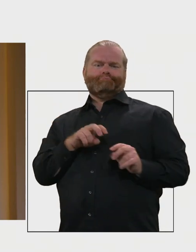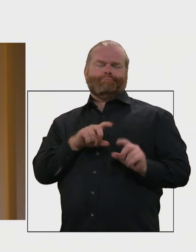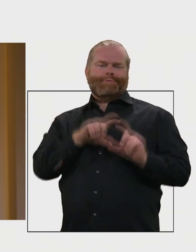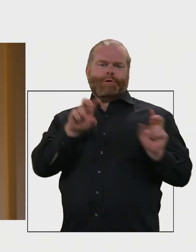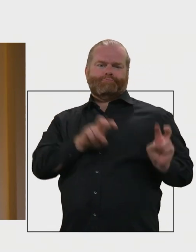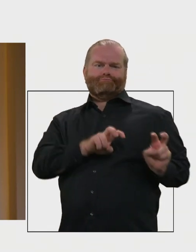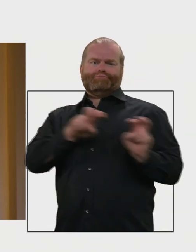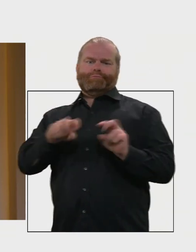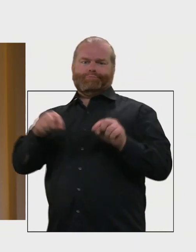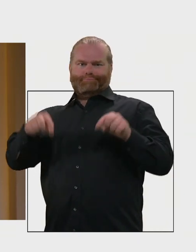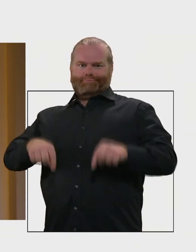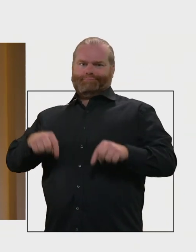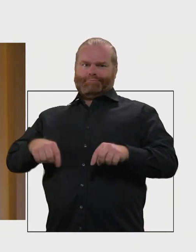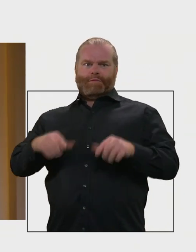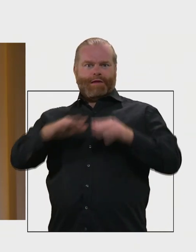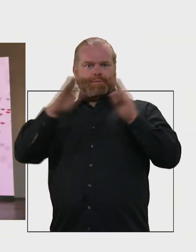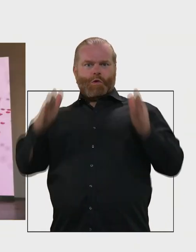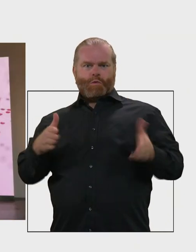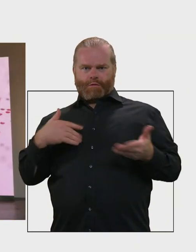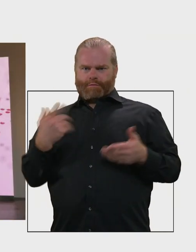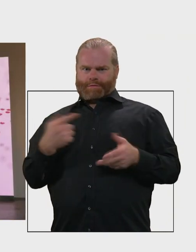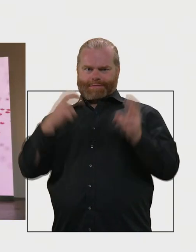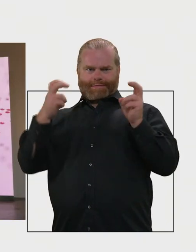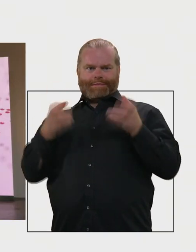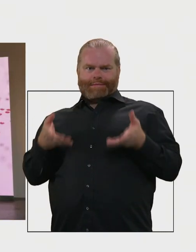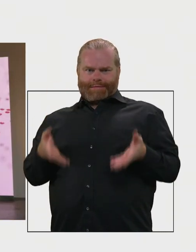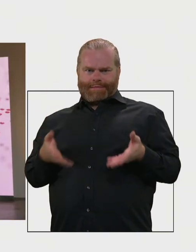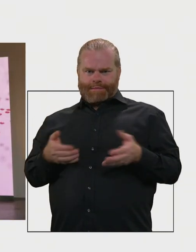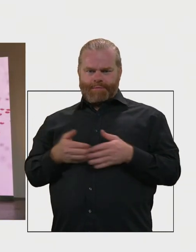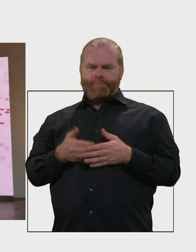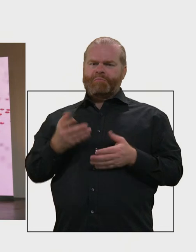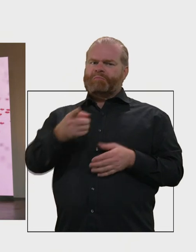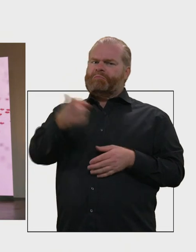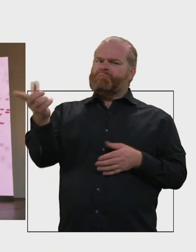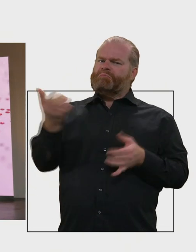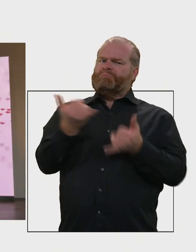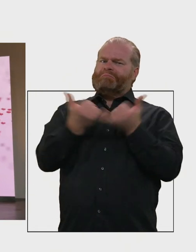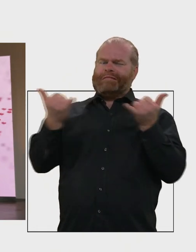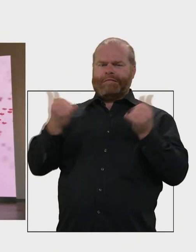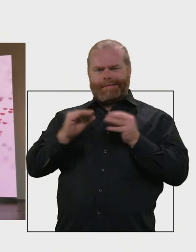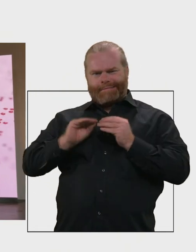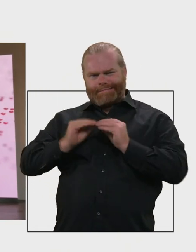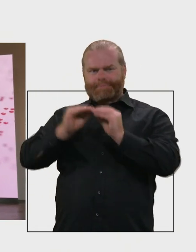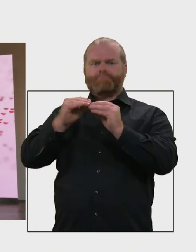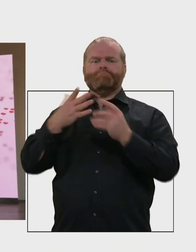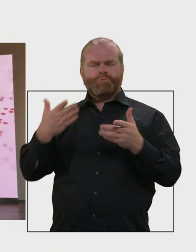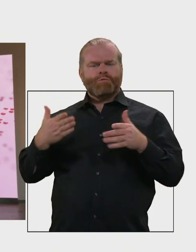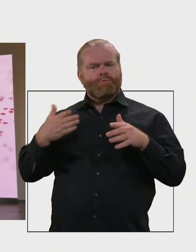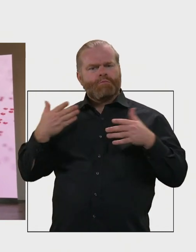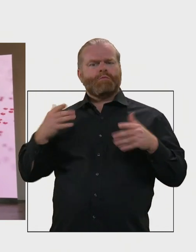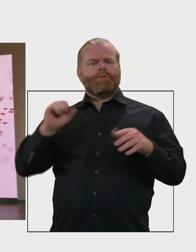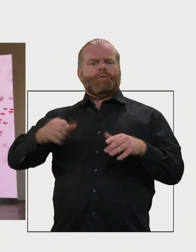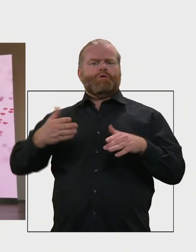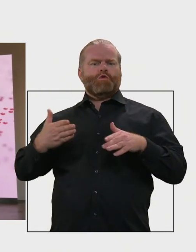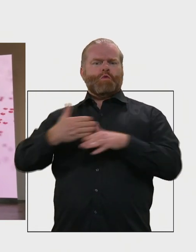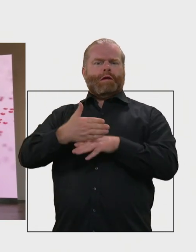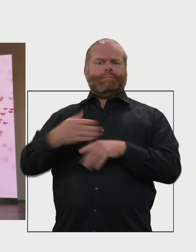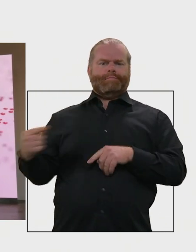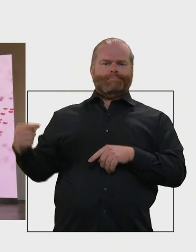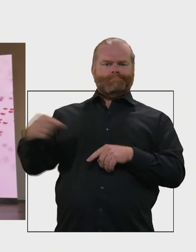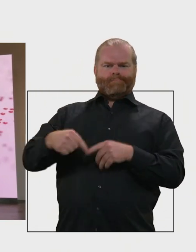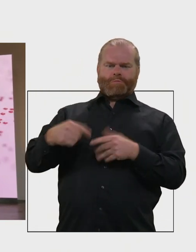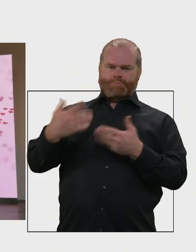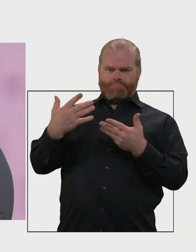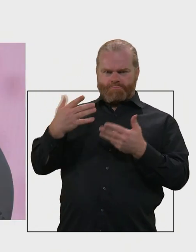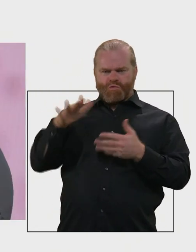es zugänglich zu machen? Und was gibt es für Ideen, es noch zugänglicher zu machen? Ja, genau. Das ist natürlich so eine Herausforderung für